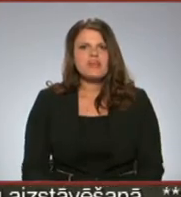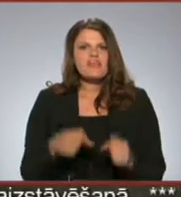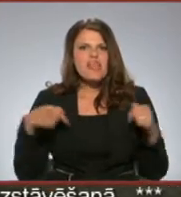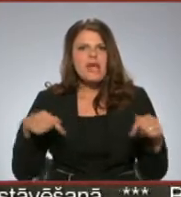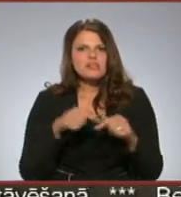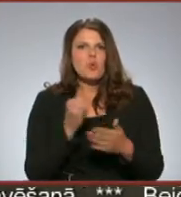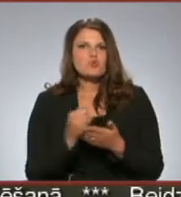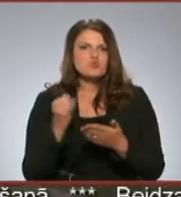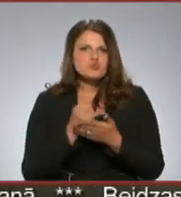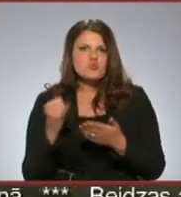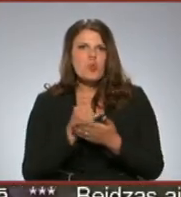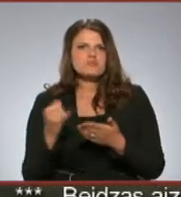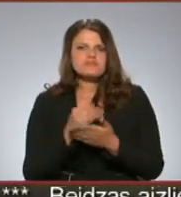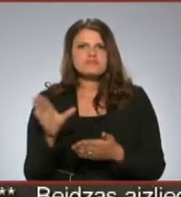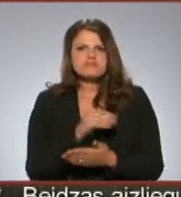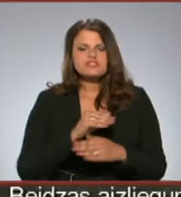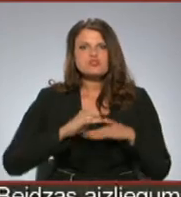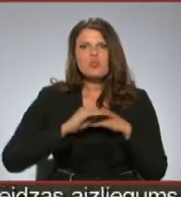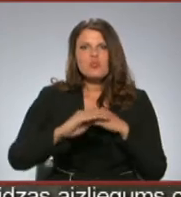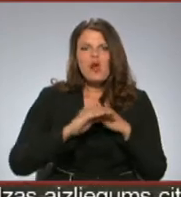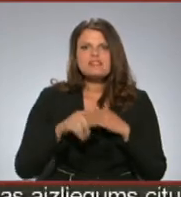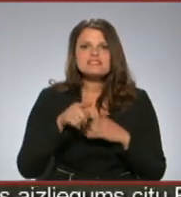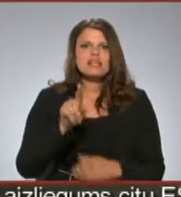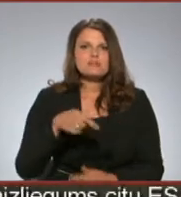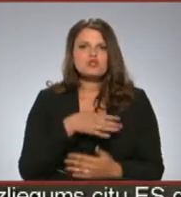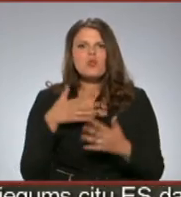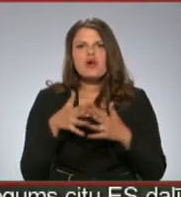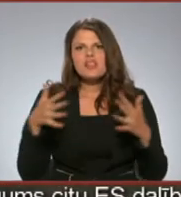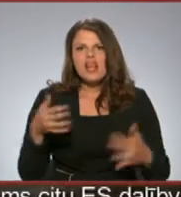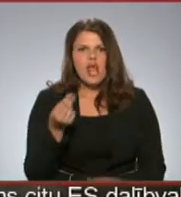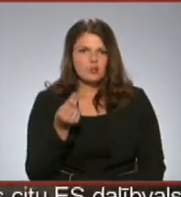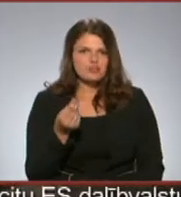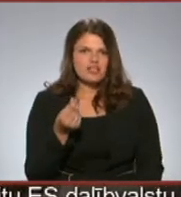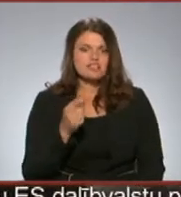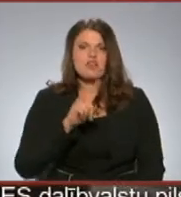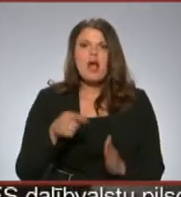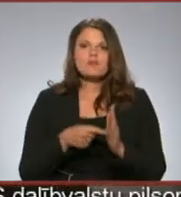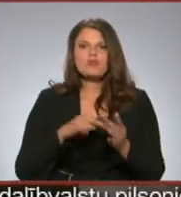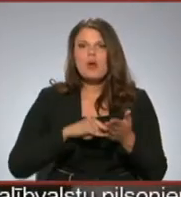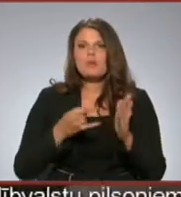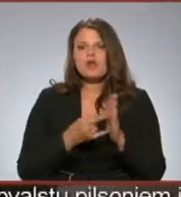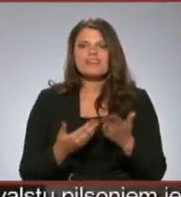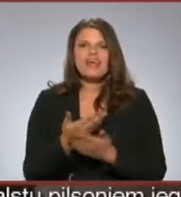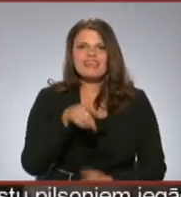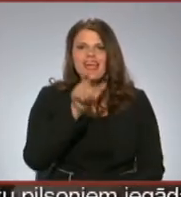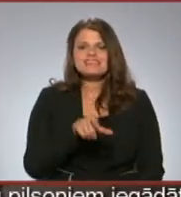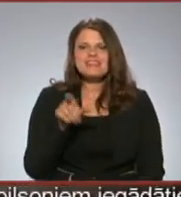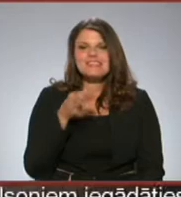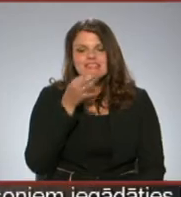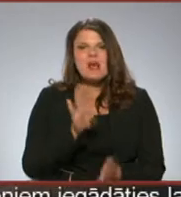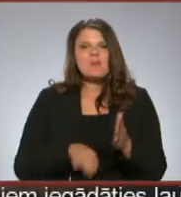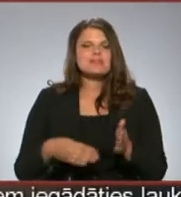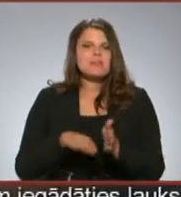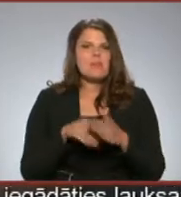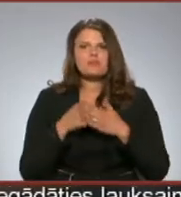teritoriju uzkopšanai, ja? Visu nolīdzināšanai, tas prasa ļoti liels līdzekļus. Aptaujātie projekti iesniedzēji uzsver, bez papildus